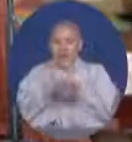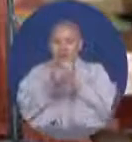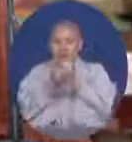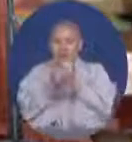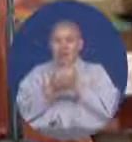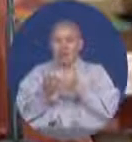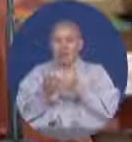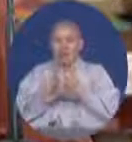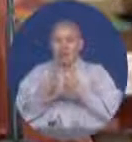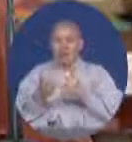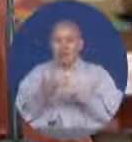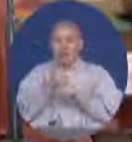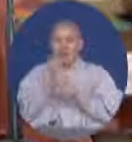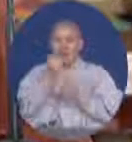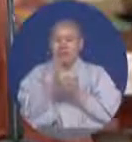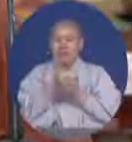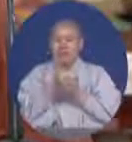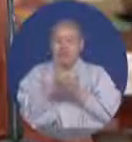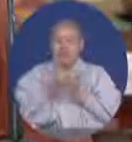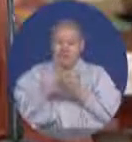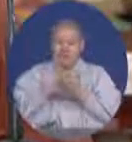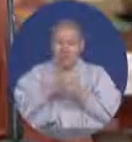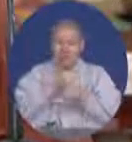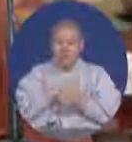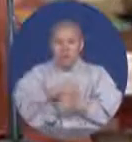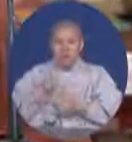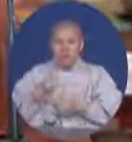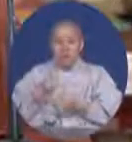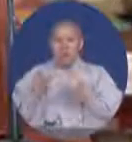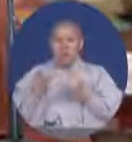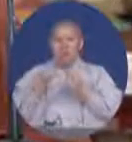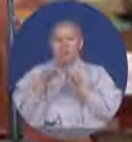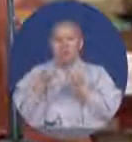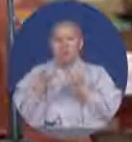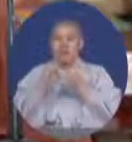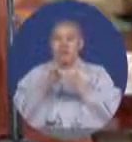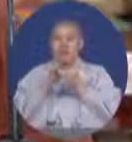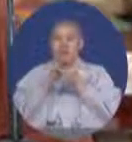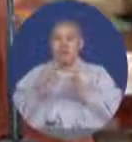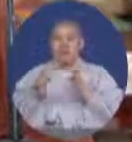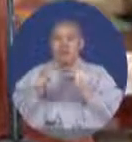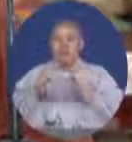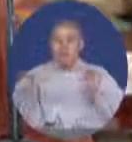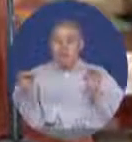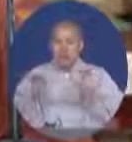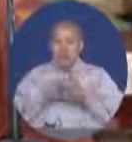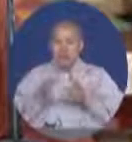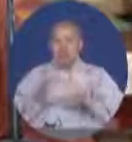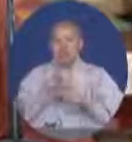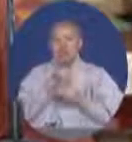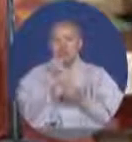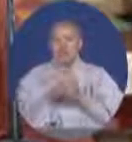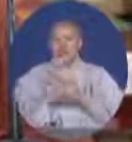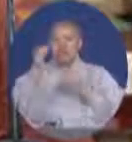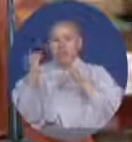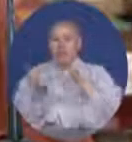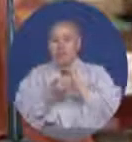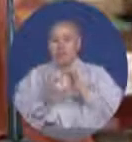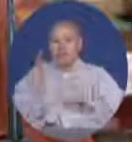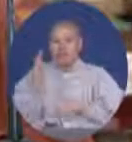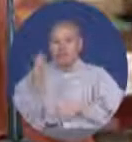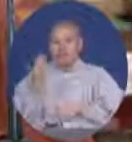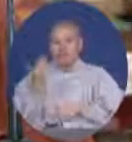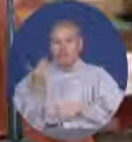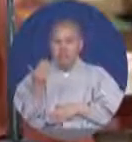번만 부처님께 예배를 해도 그 인연으로 다 업장소멸하게 되고 성불하게 되는 거죠. 그래서